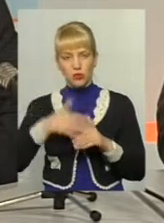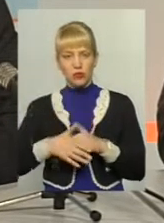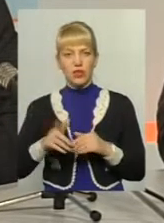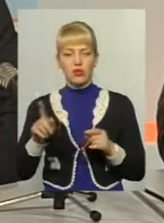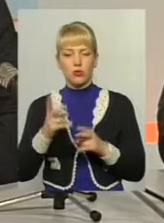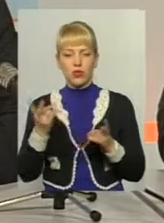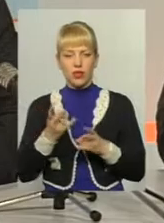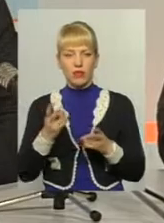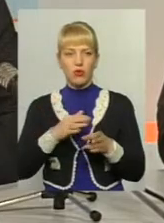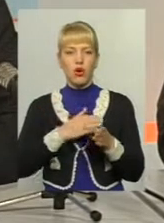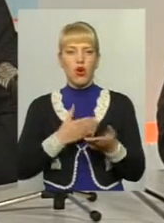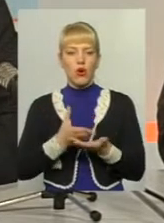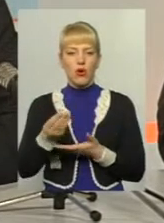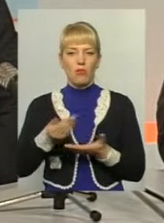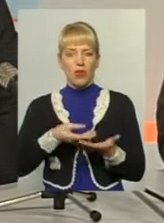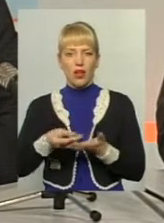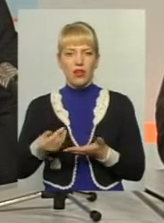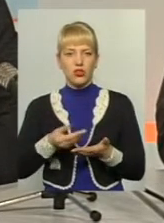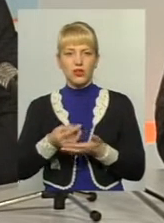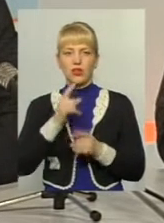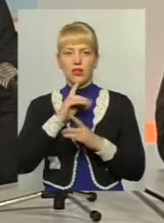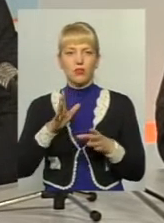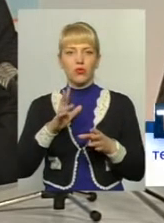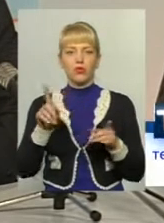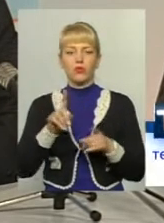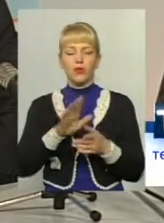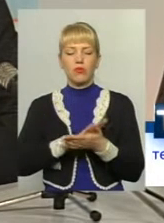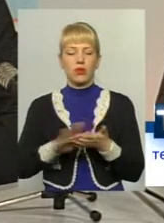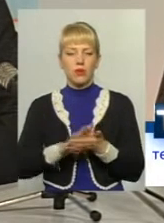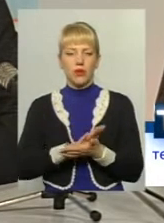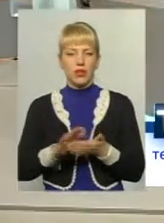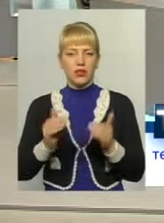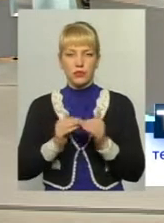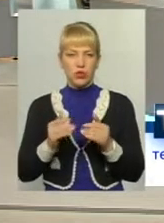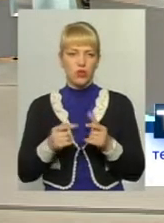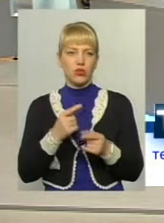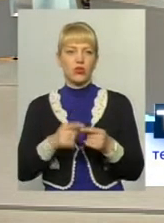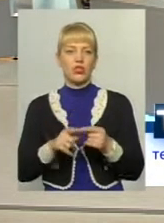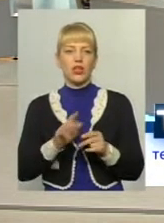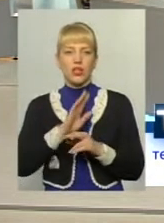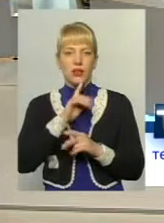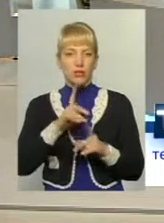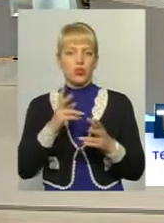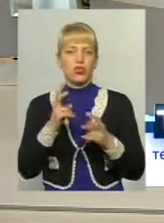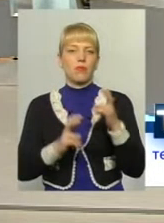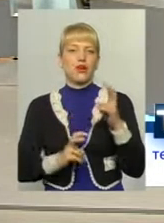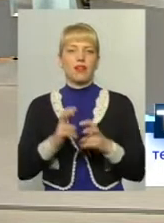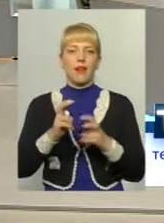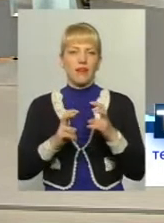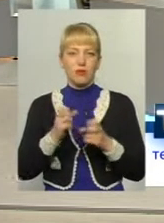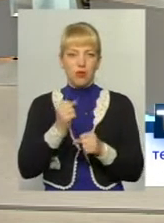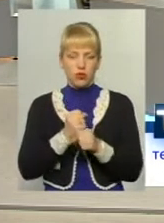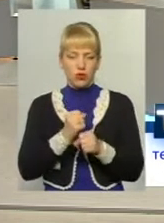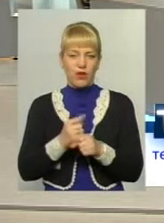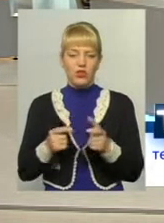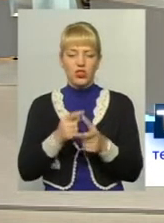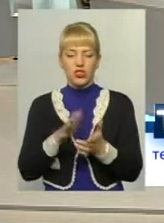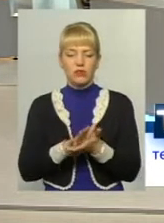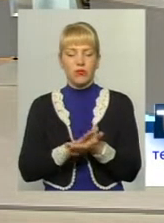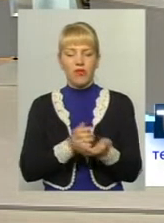Просто домовляються своїми співвласниками, мешканцями про те, що оскільки не відшкодовується субсидія, щоб вони